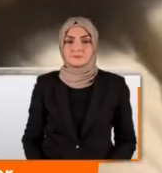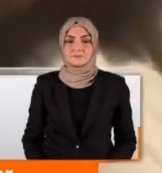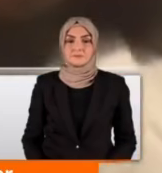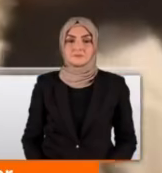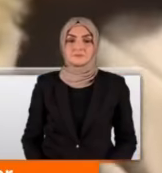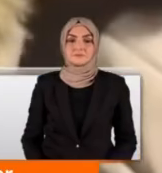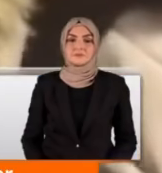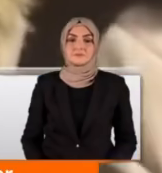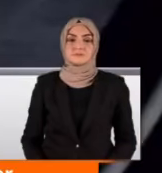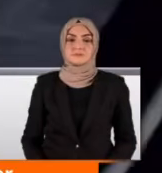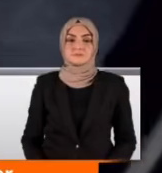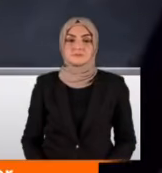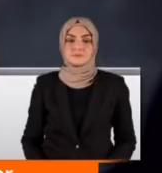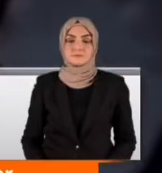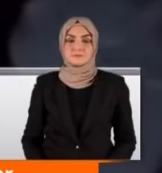yapıldı